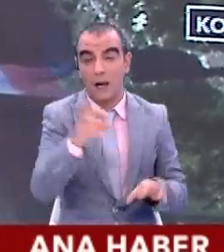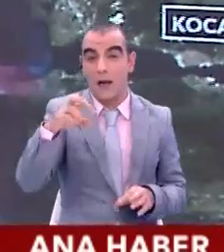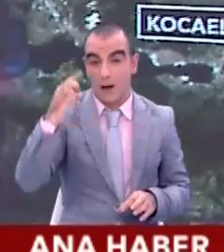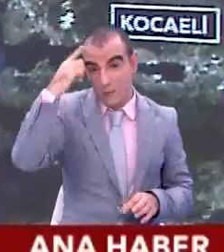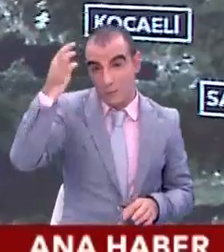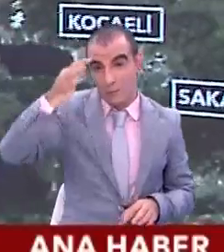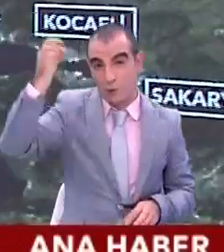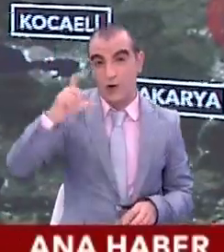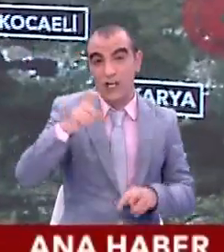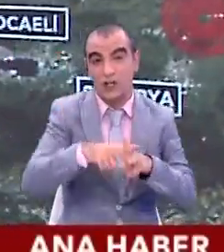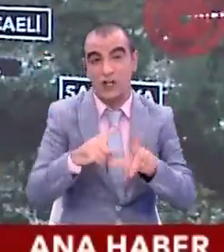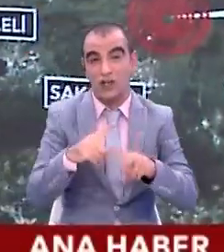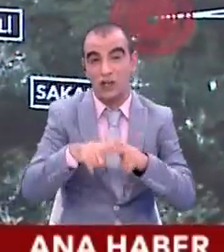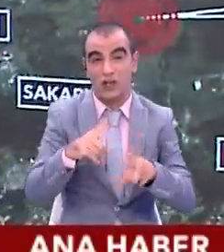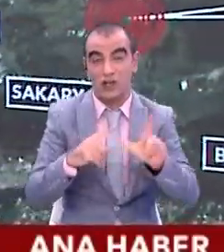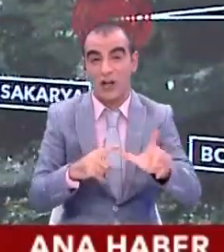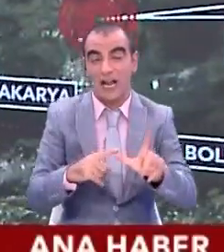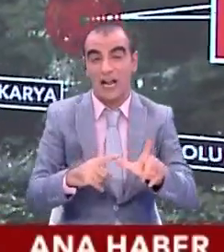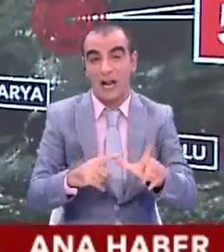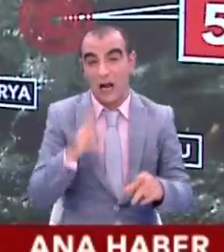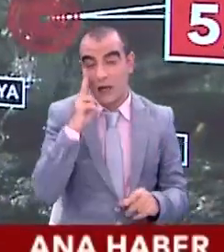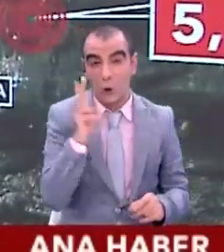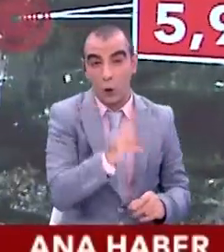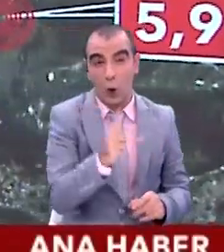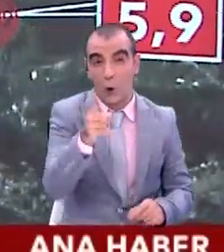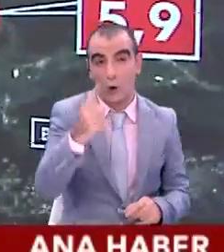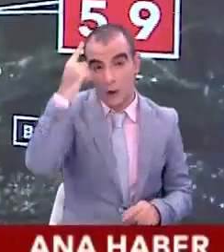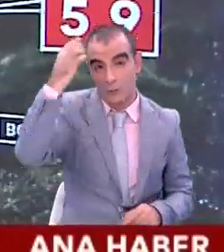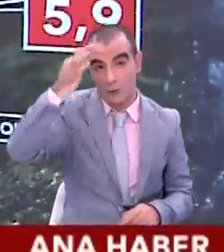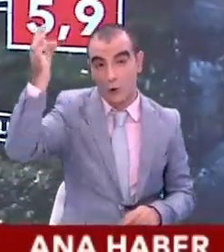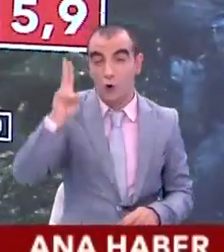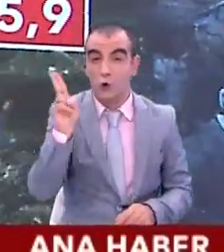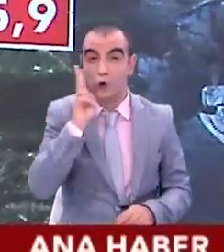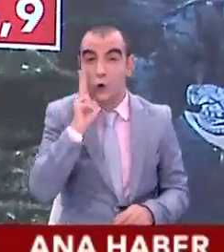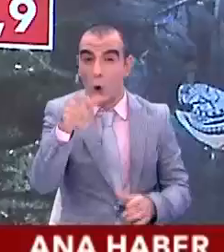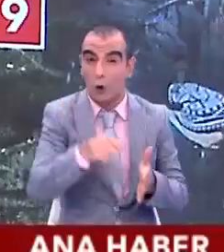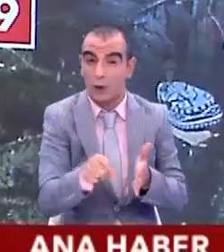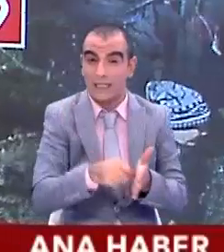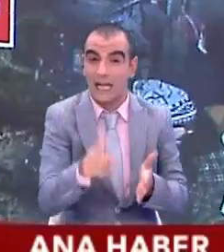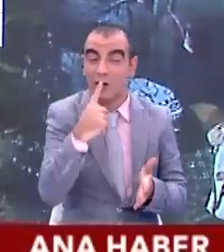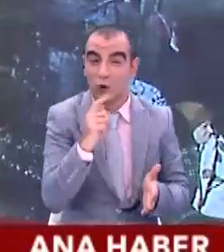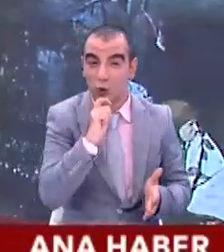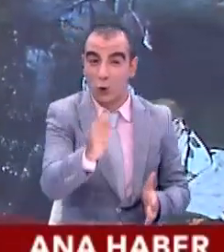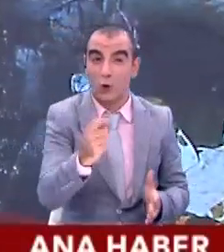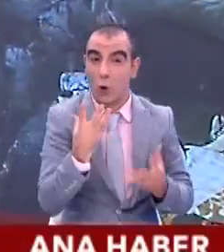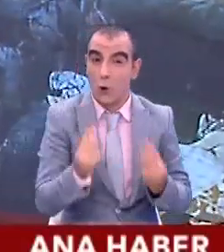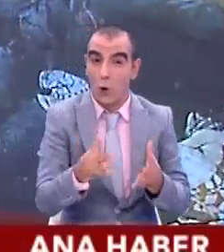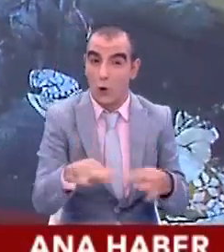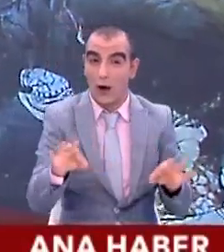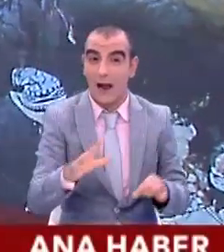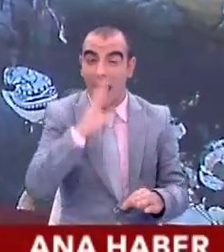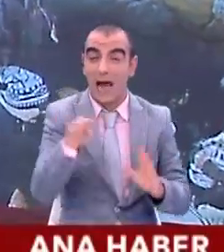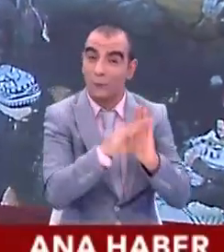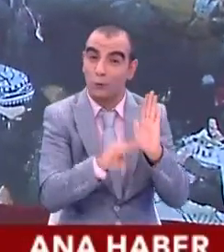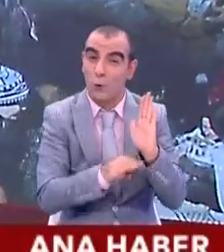Doktor Celal Şengör hocamız gerçekten son döneminde sözleriyle yaptıklarıyla her programı